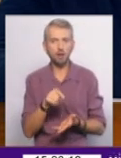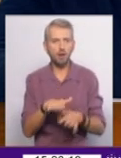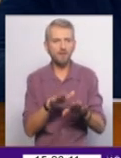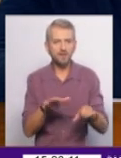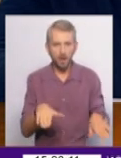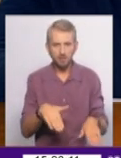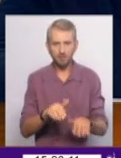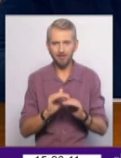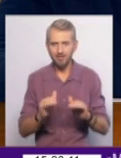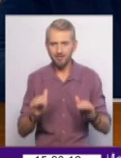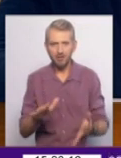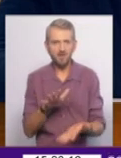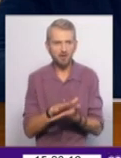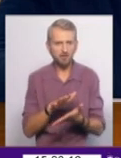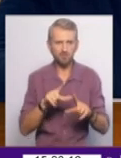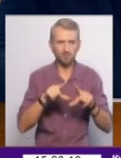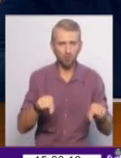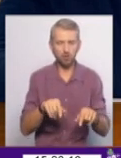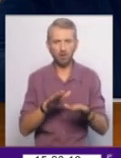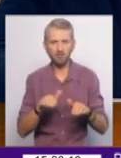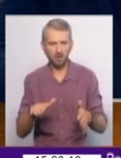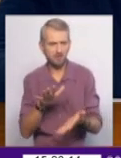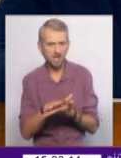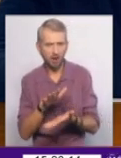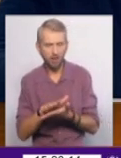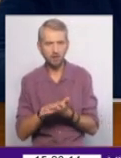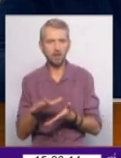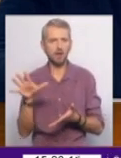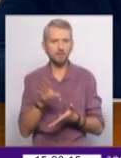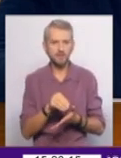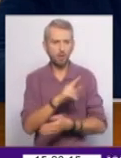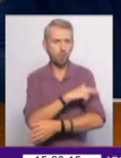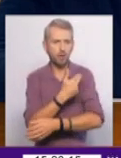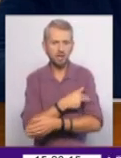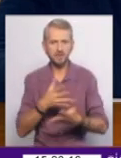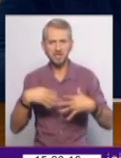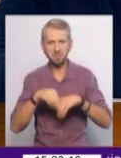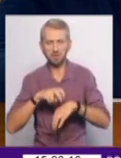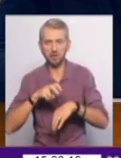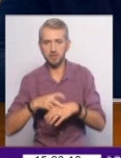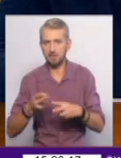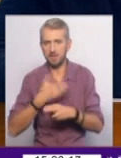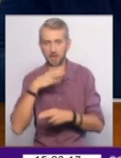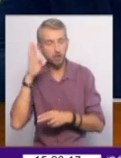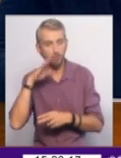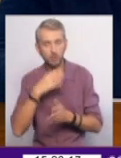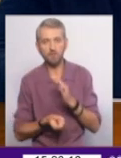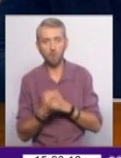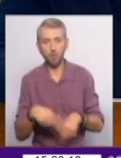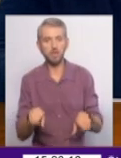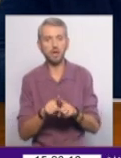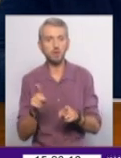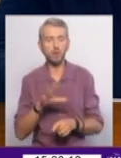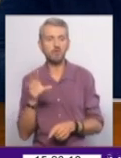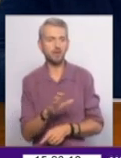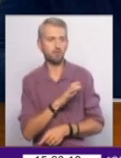дети грязные в школу пошли, у нас все поликлиники семейного лекаря без горячей воды. Значит, выходит так, что все